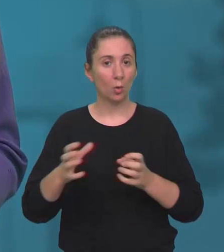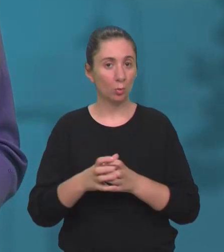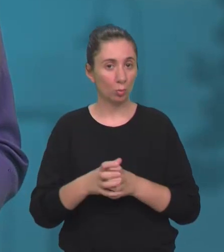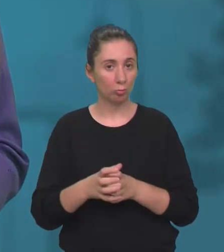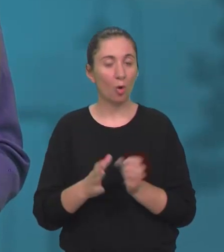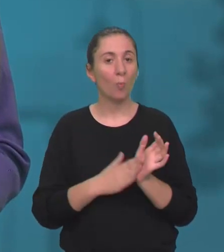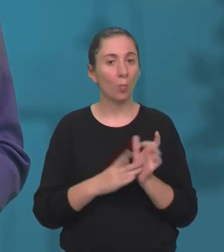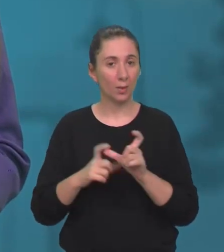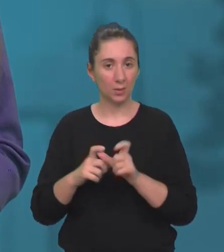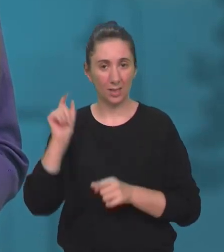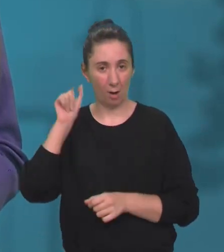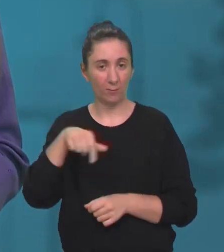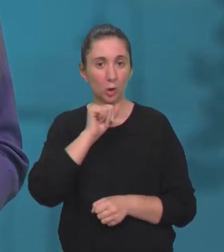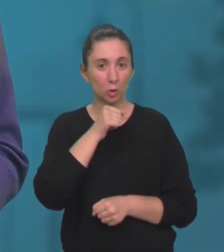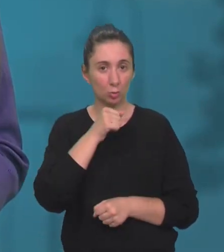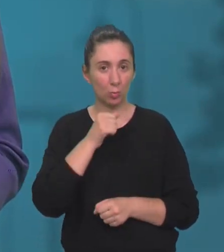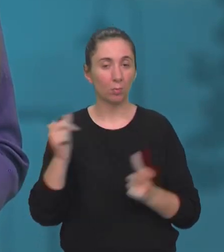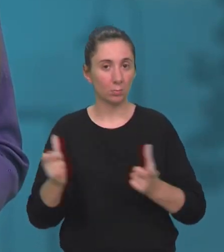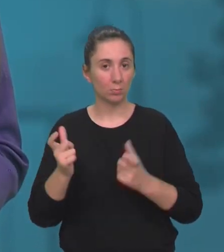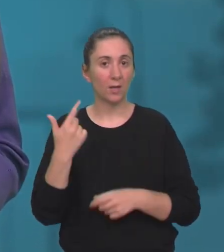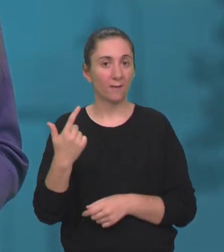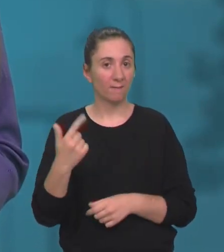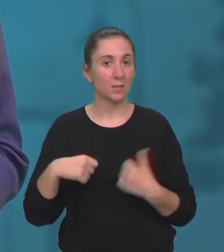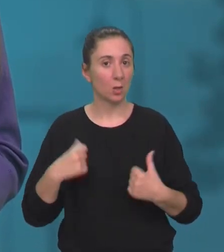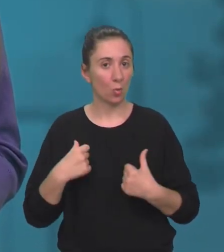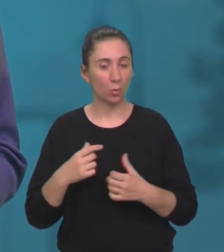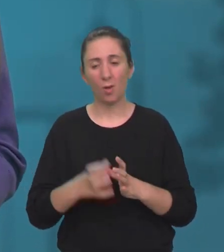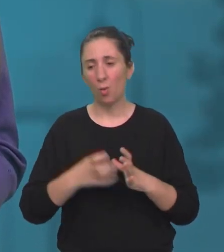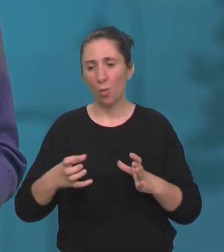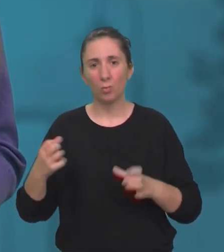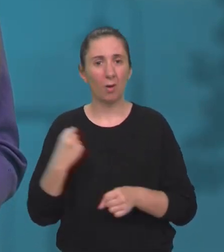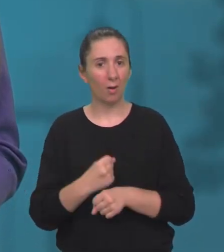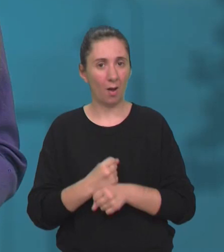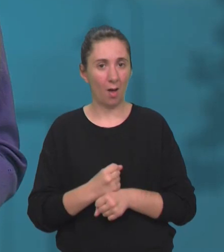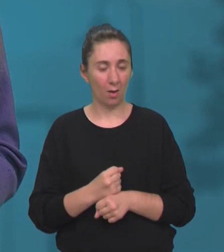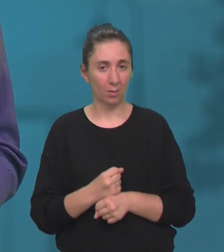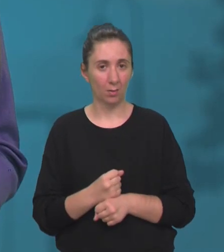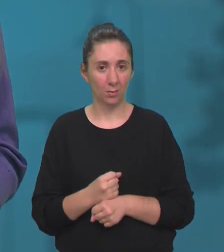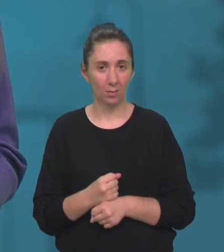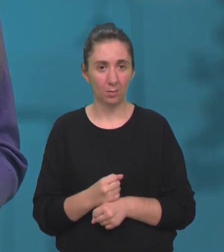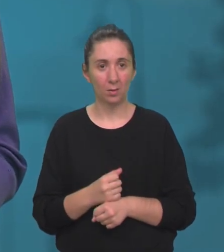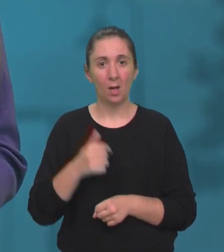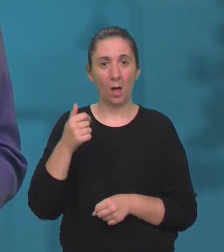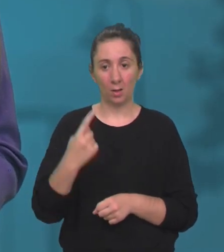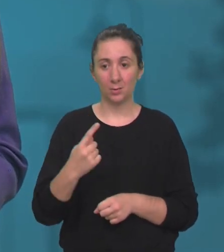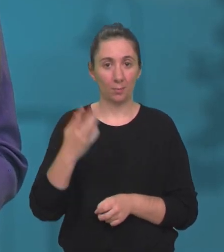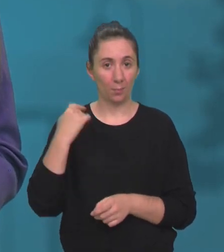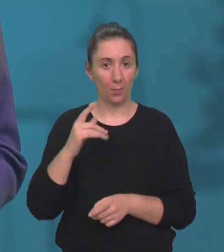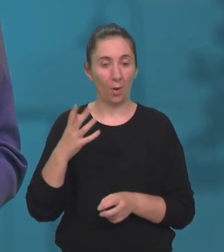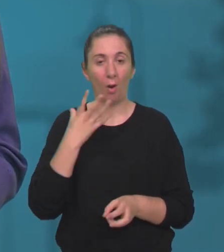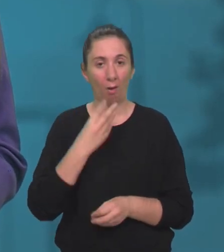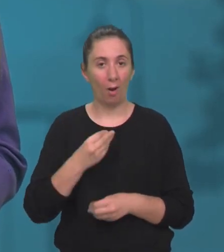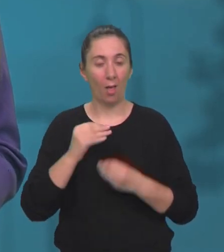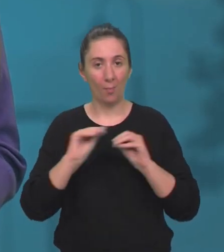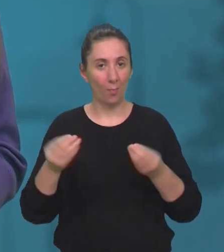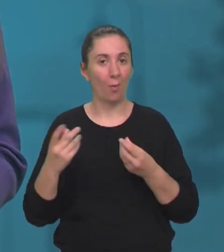Društvo multiple skleroze Karlovačke županije proslavilo je 20 godina kontinuiranog rada i djelovanja, a sama svečanost bila je